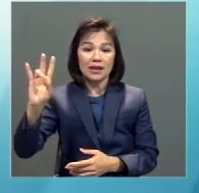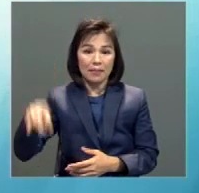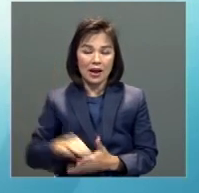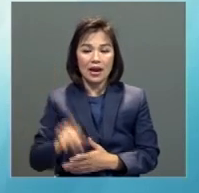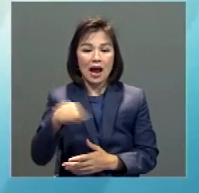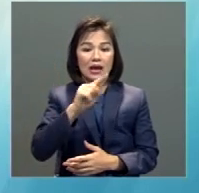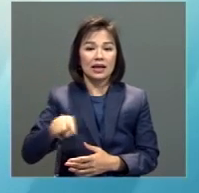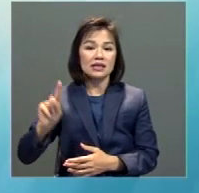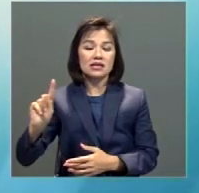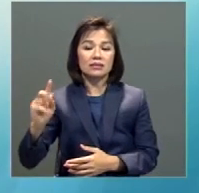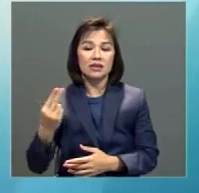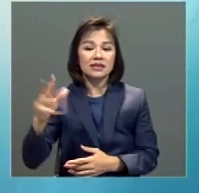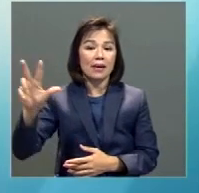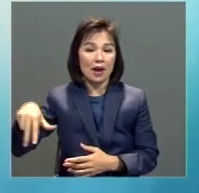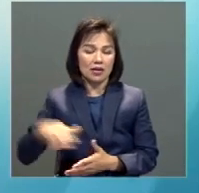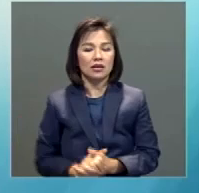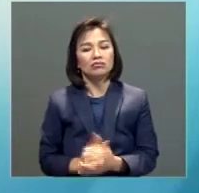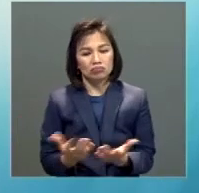คนนะครับซึ่งฟังดูแล้วตอนนี้ทะลุไปมากมายกว่าทางอิตาลีซึ่งเราเคยอะรายงานมาตอนนี้สองหมื่นสองนะครับจะเป็นหมื่นเก้าสั่งเศษหมื่นเจ็ดนะครับแล้วก็อังกฤษอยู่ที่หมื่น3,000